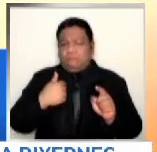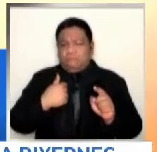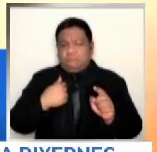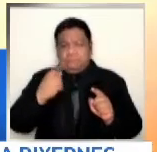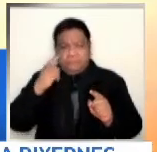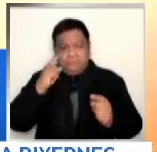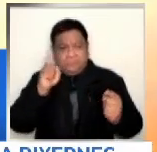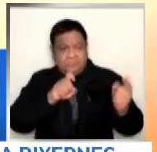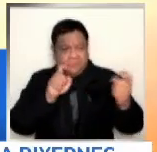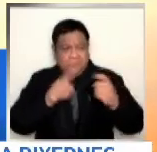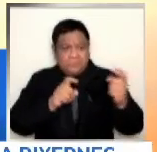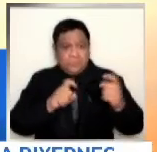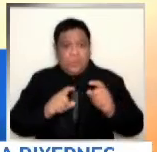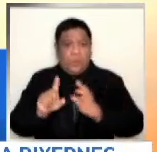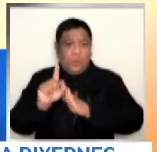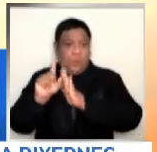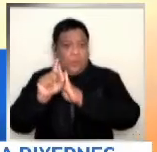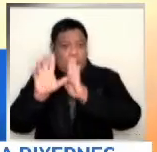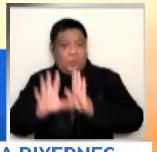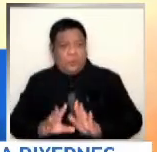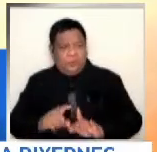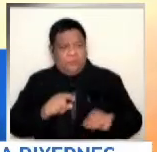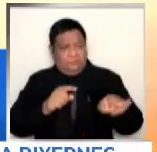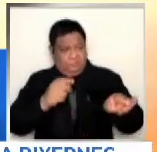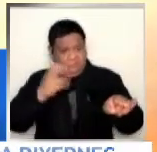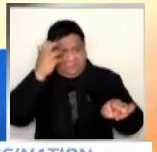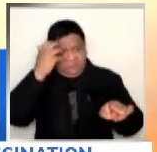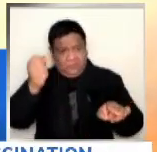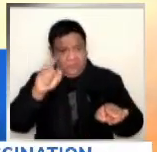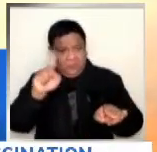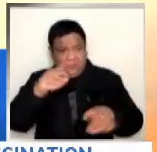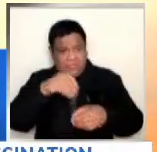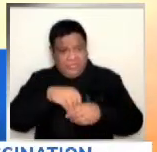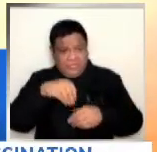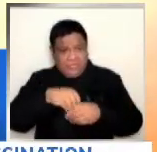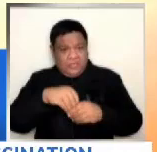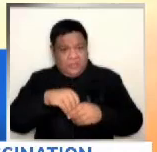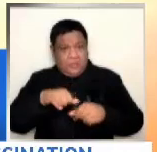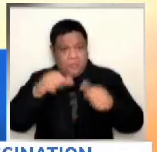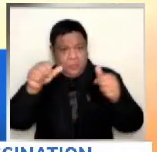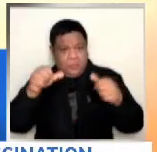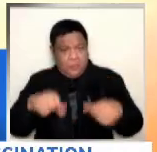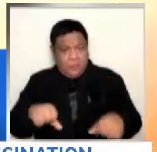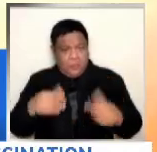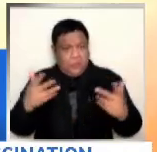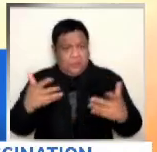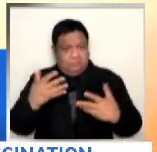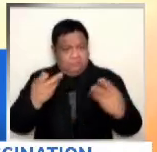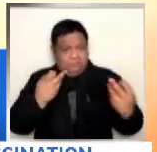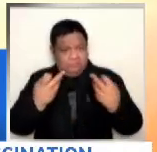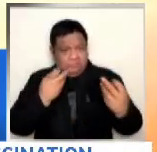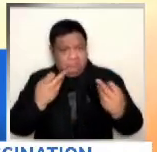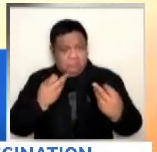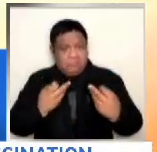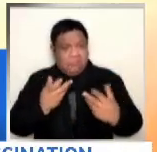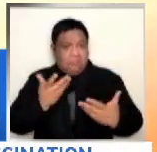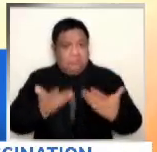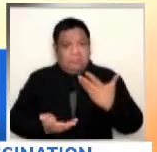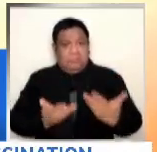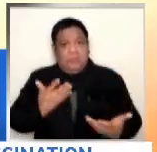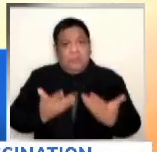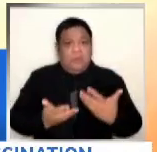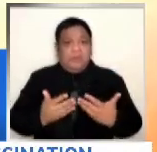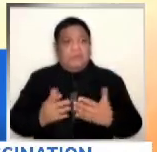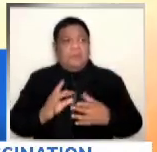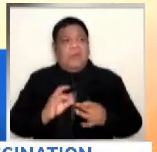ng abogado, na-memorize mo ba kung ano yung nakalagay dun sa post na yun? I-describe mo? Kasi baka sabihin, ay,